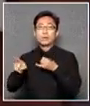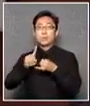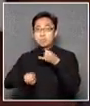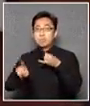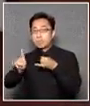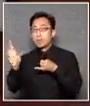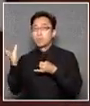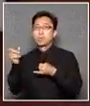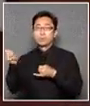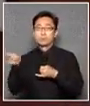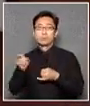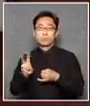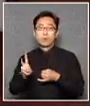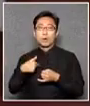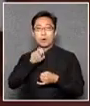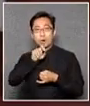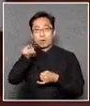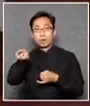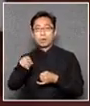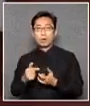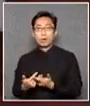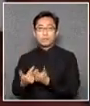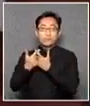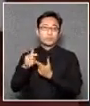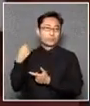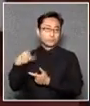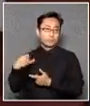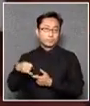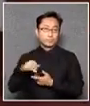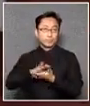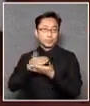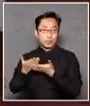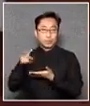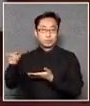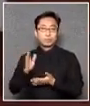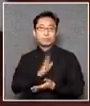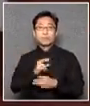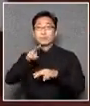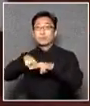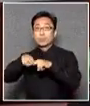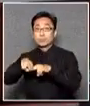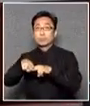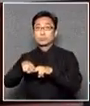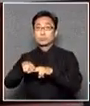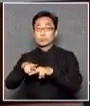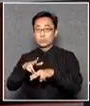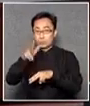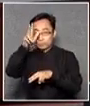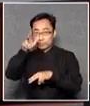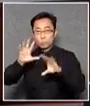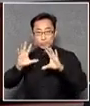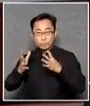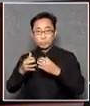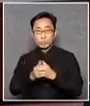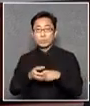不過我講嘅嘢咧，啲好難有機會俾你有委入嘅。不過啲建制派講嗰啲嘢咧，老實講，